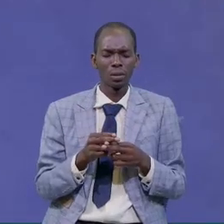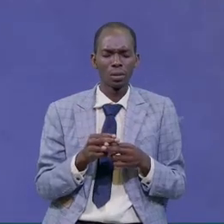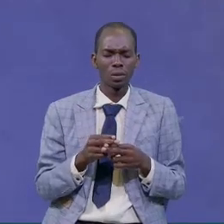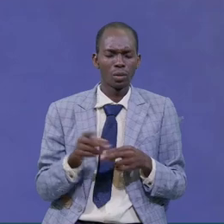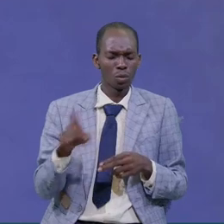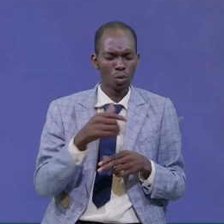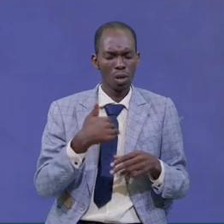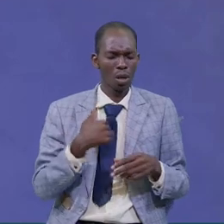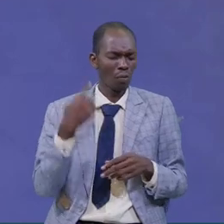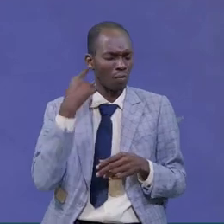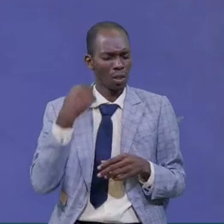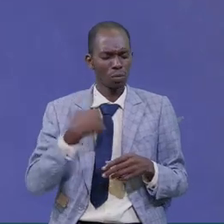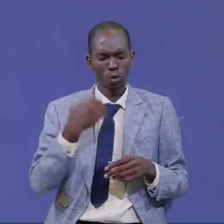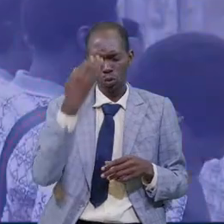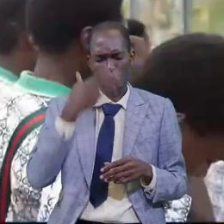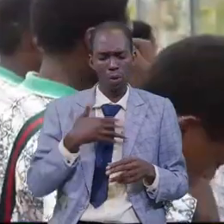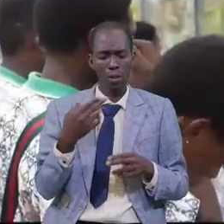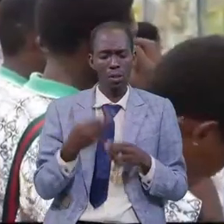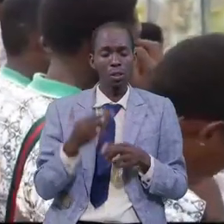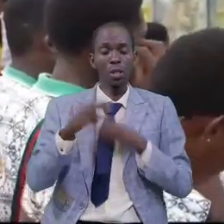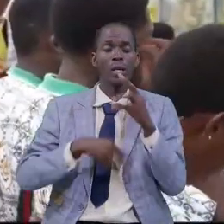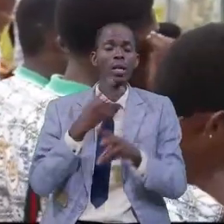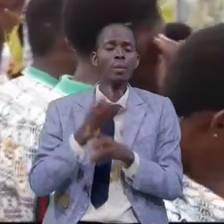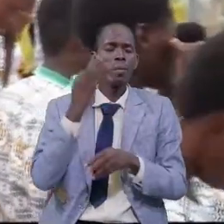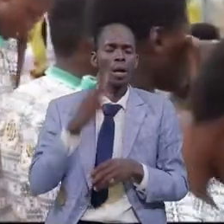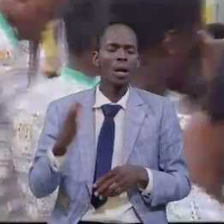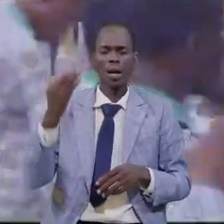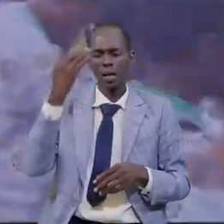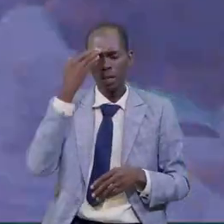tu connais mon nom. Le monde entendra parler de toi.